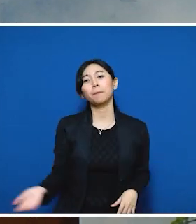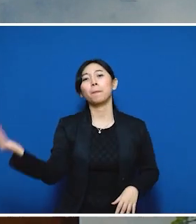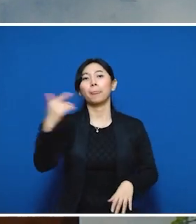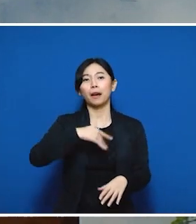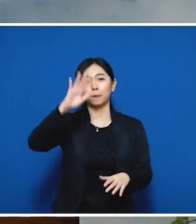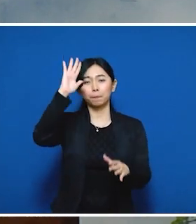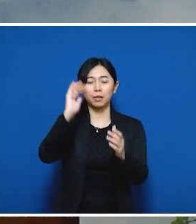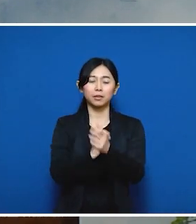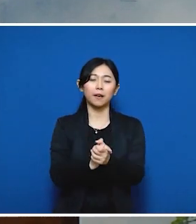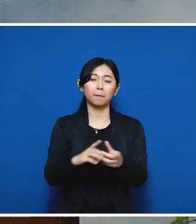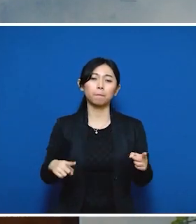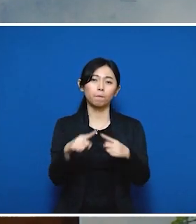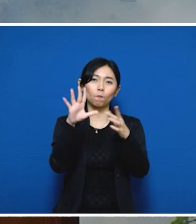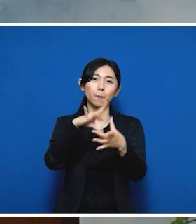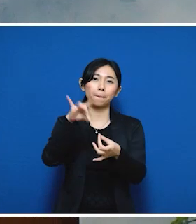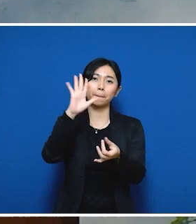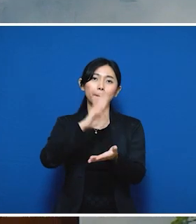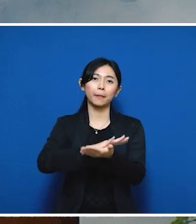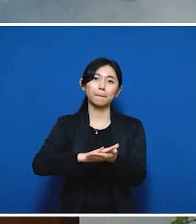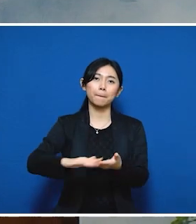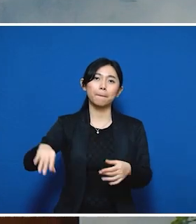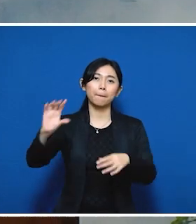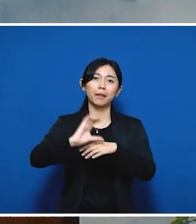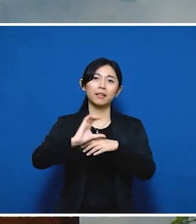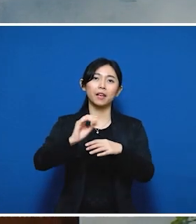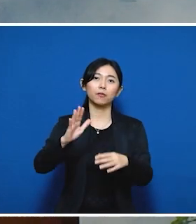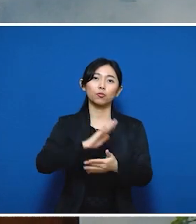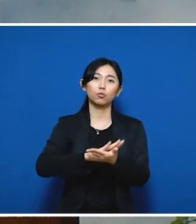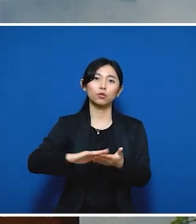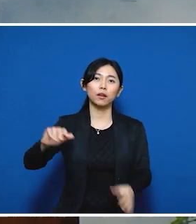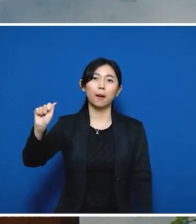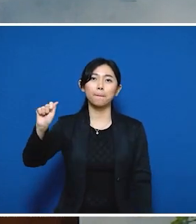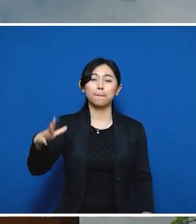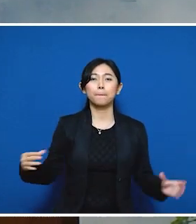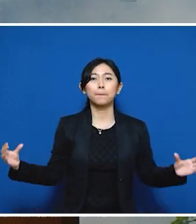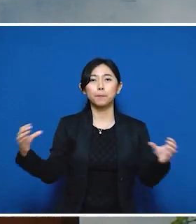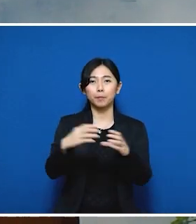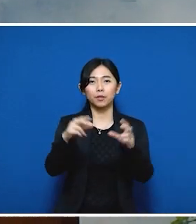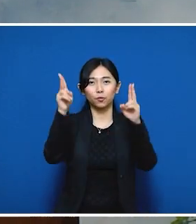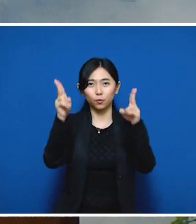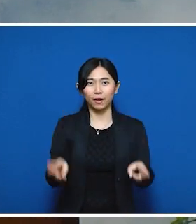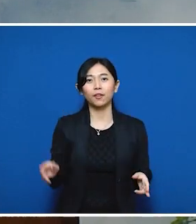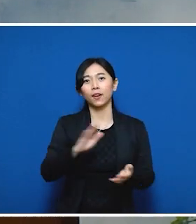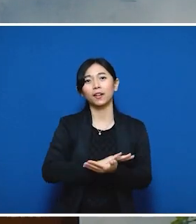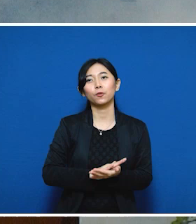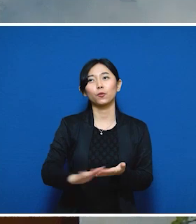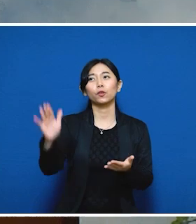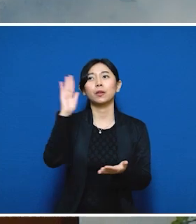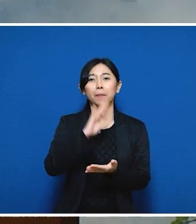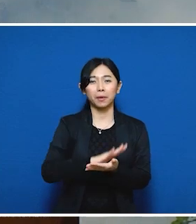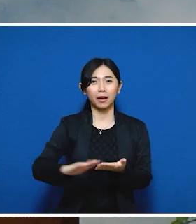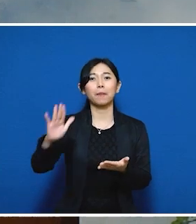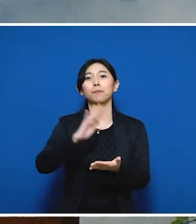mati. Aku percaya kepada Roh Kudus, gereja yang kudus dan am, persekutuan orang